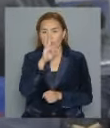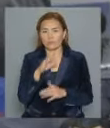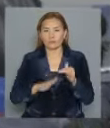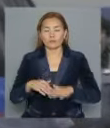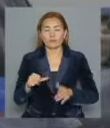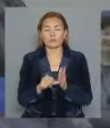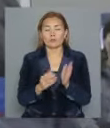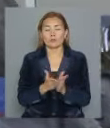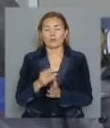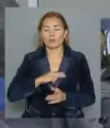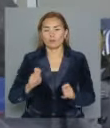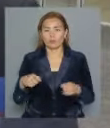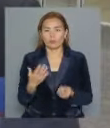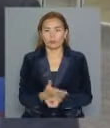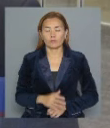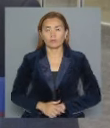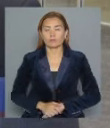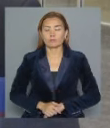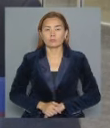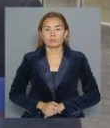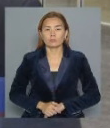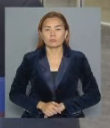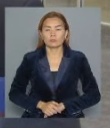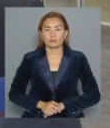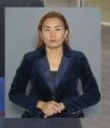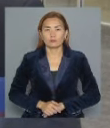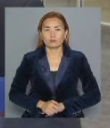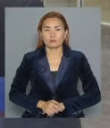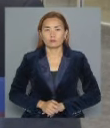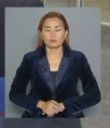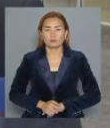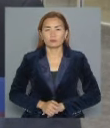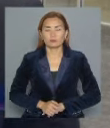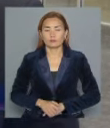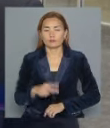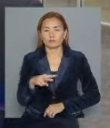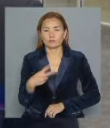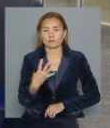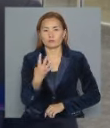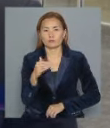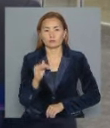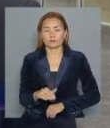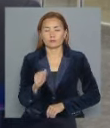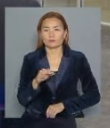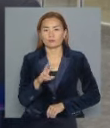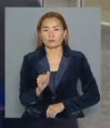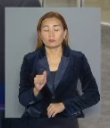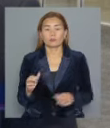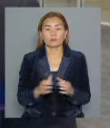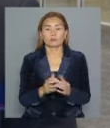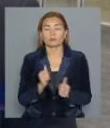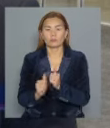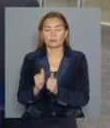саласының 60 қызметкеріне табысталды. Аманат партиясы 24 мың Атырау облысында мүшесі болса,